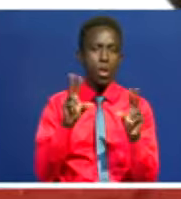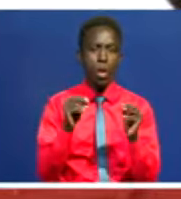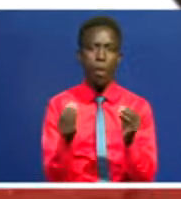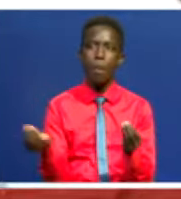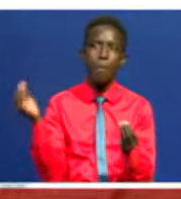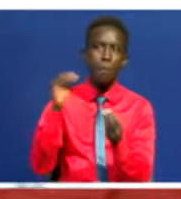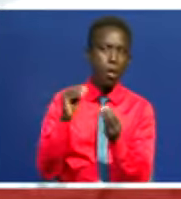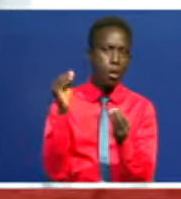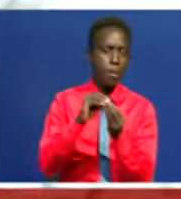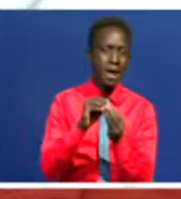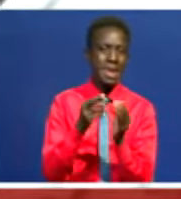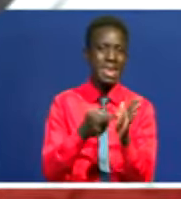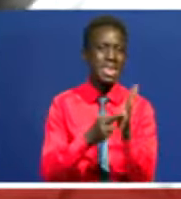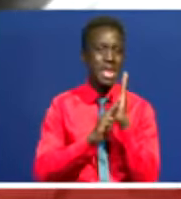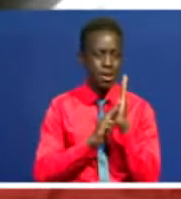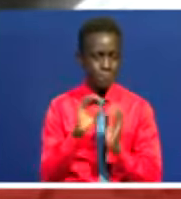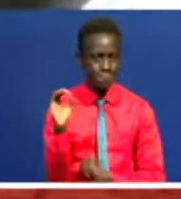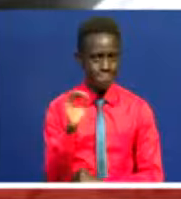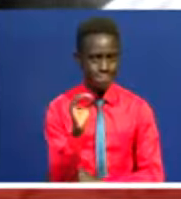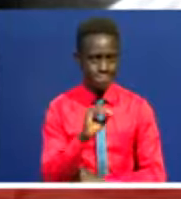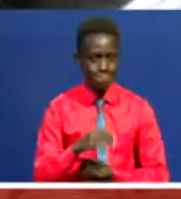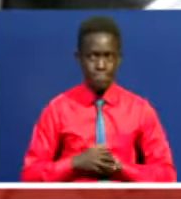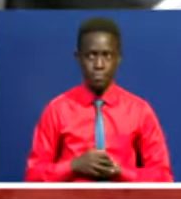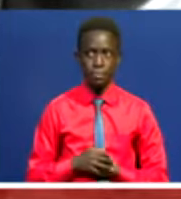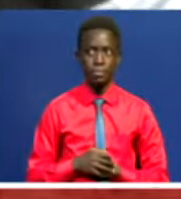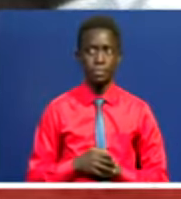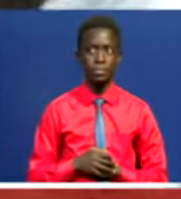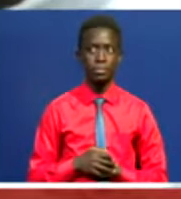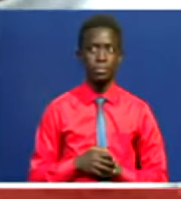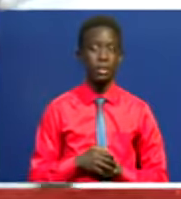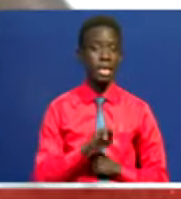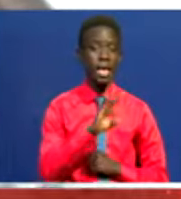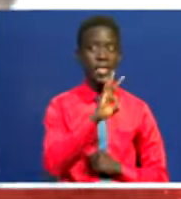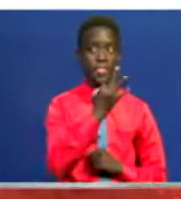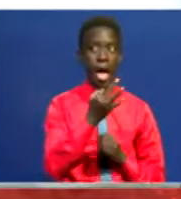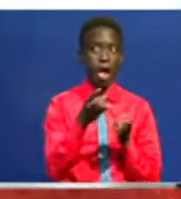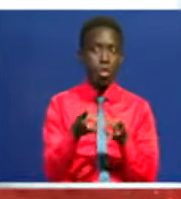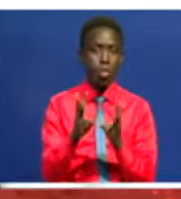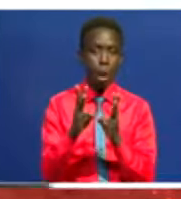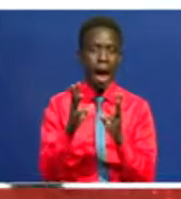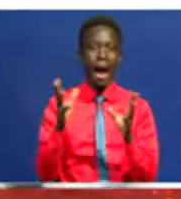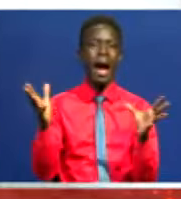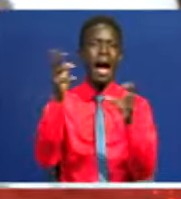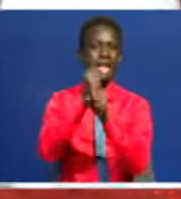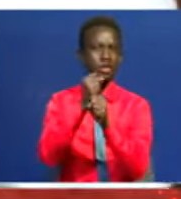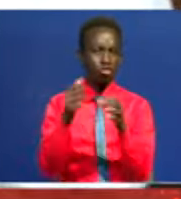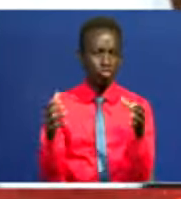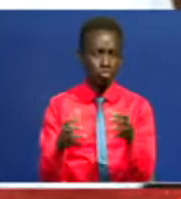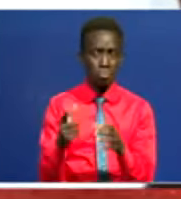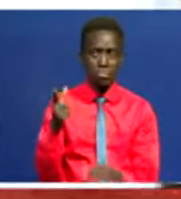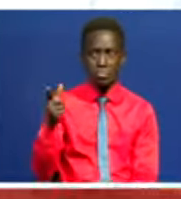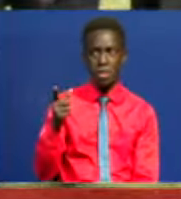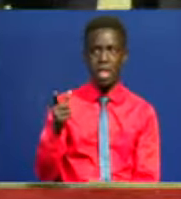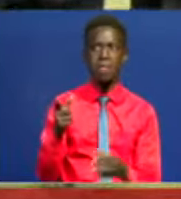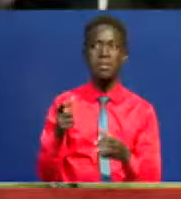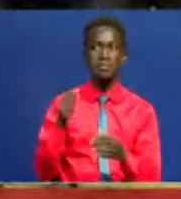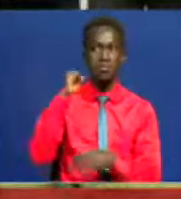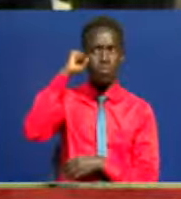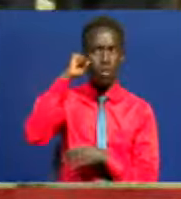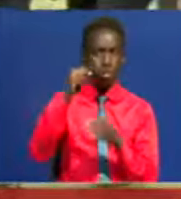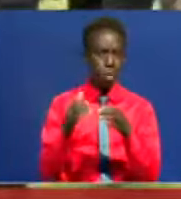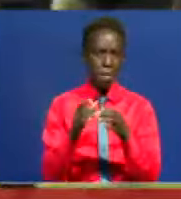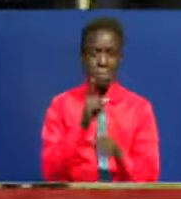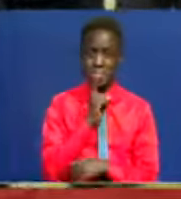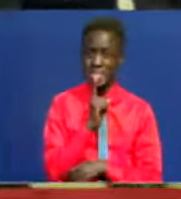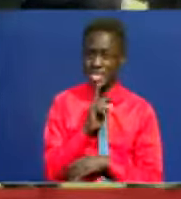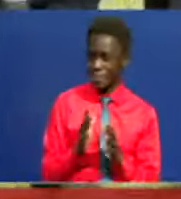offer. Kiongozi wa chama cha Thirdway Alliance Ekuru Aukot na walalamishi wenzake walidai kuwa kupelekwa kwa maafisa hao